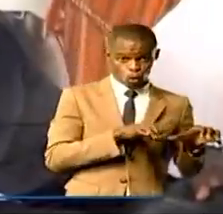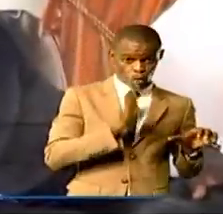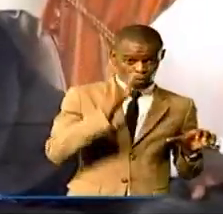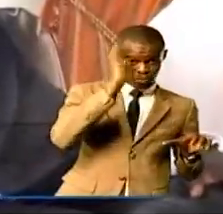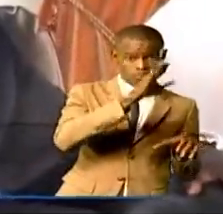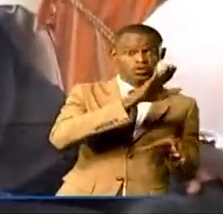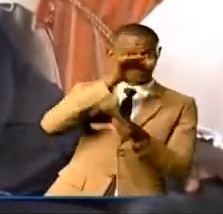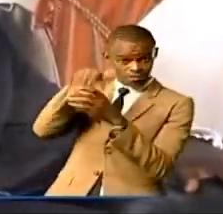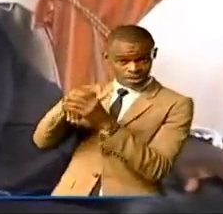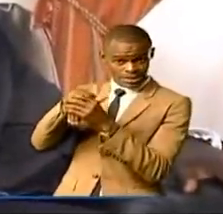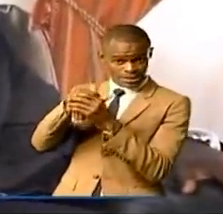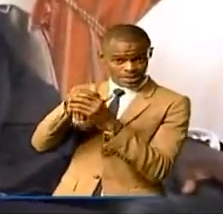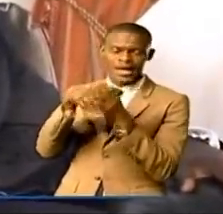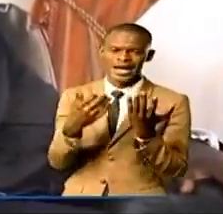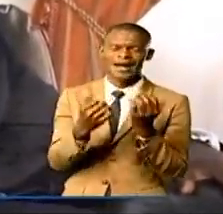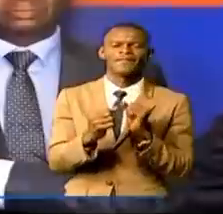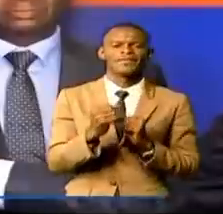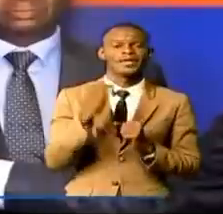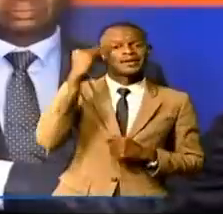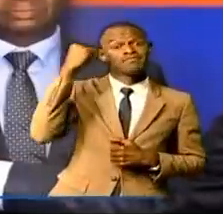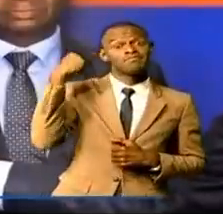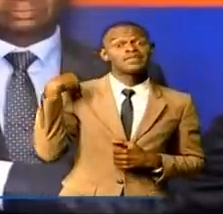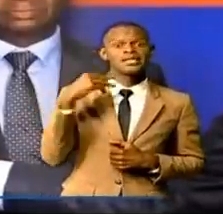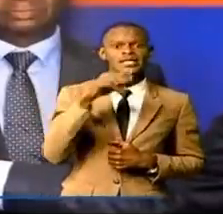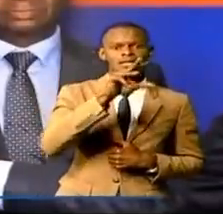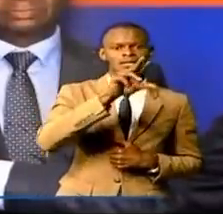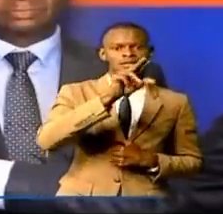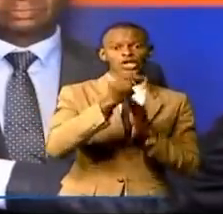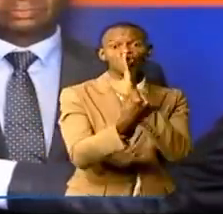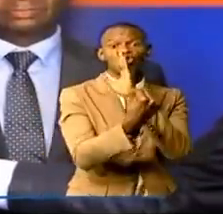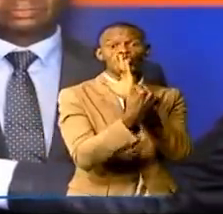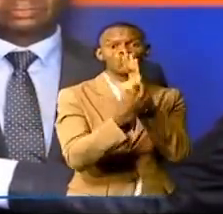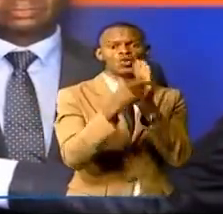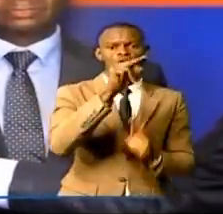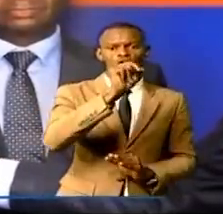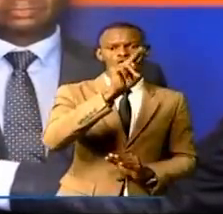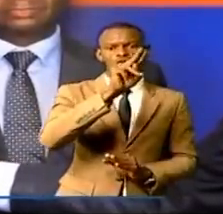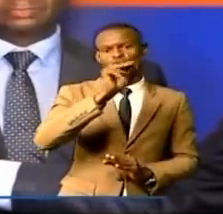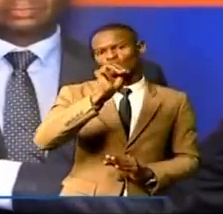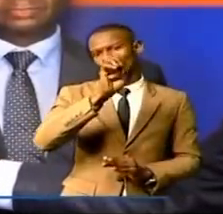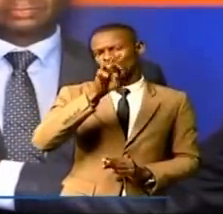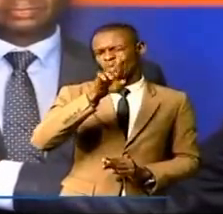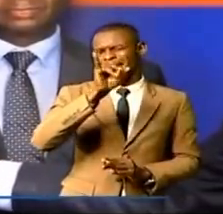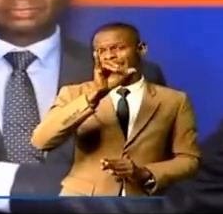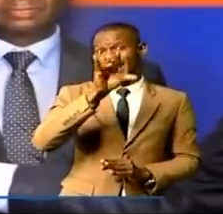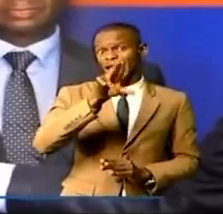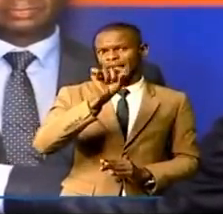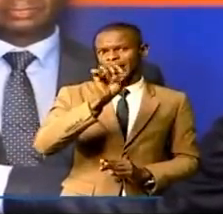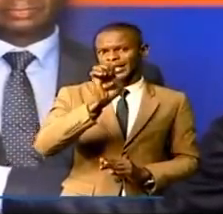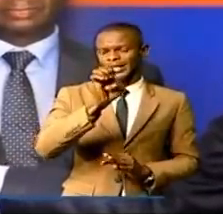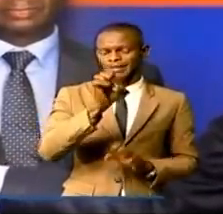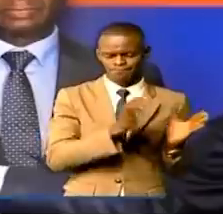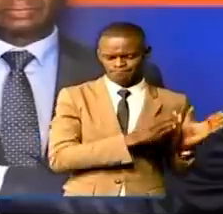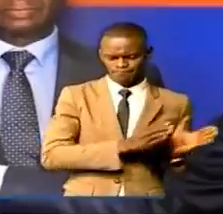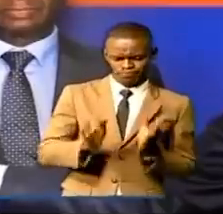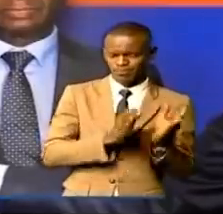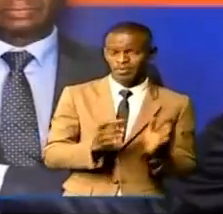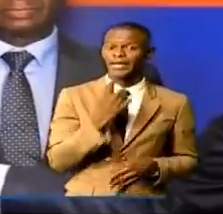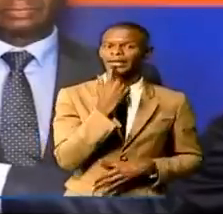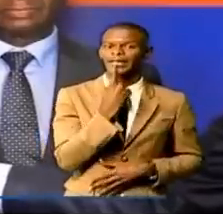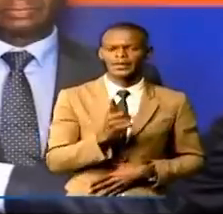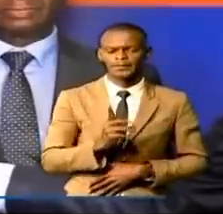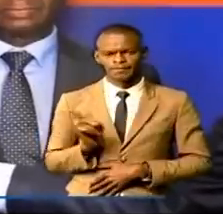barre pour leur traçabilité. Sans le numérique, il n'y a pas de développement en fait. Nous avons la